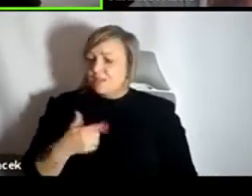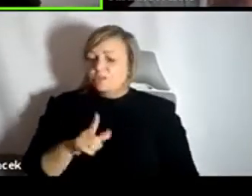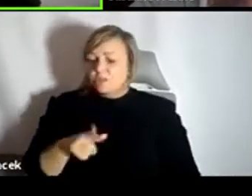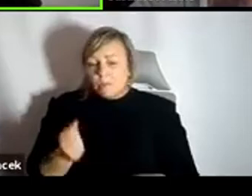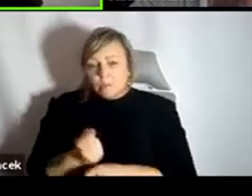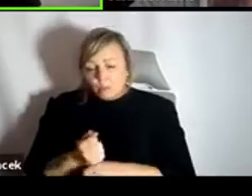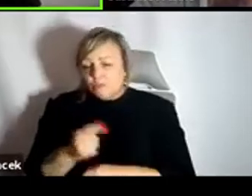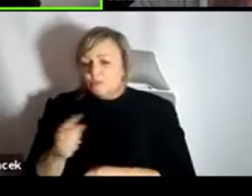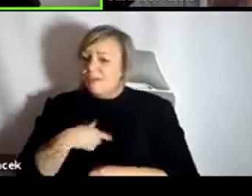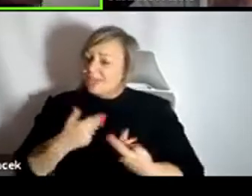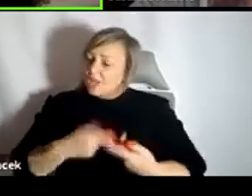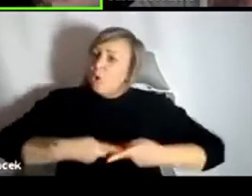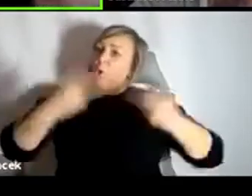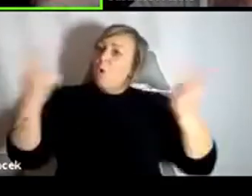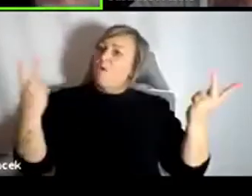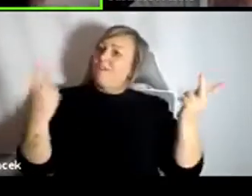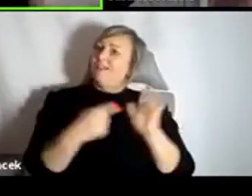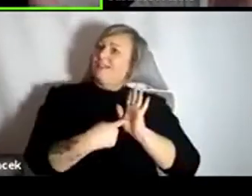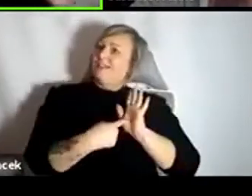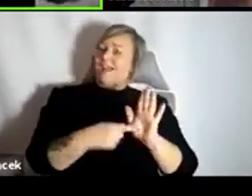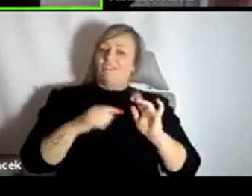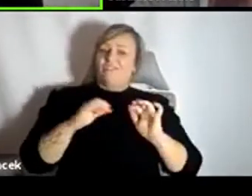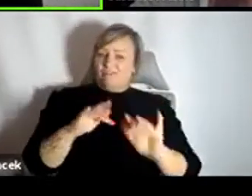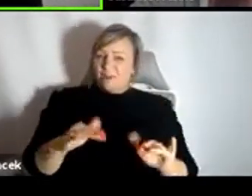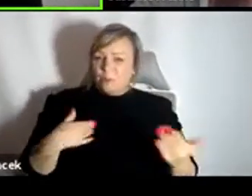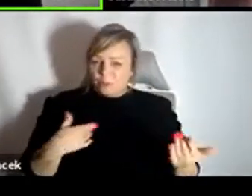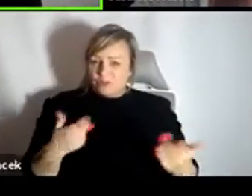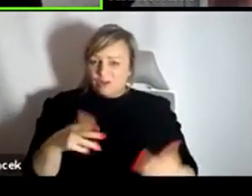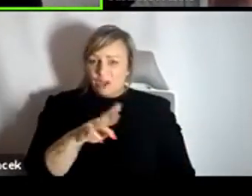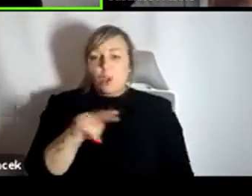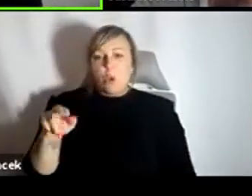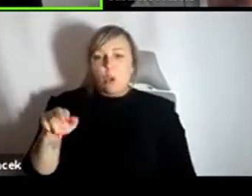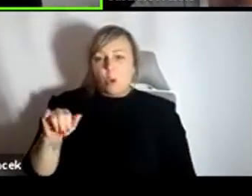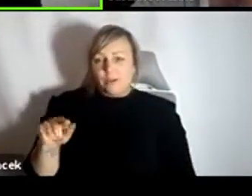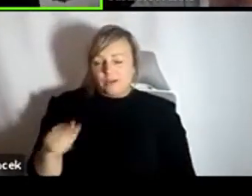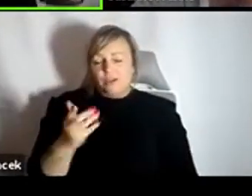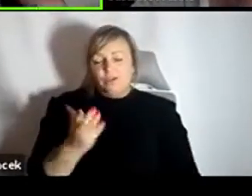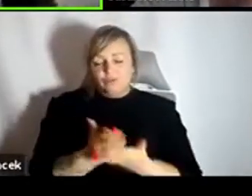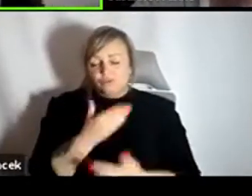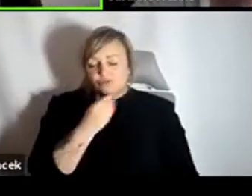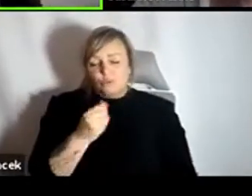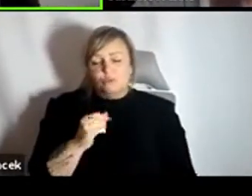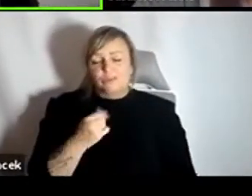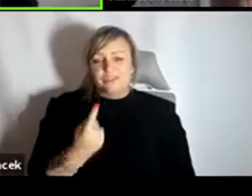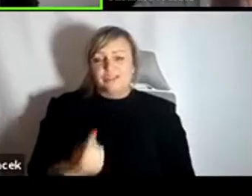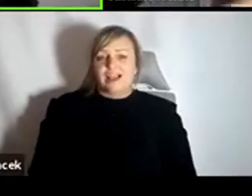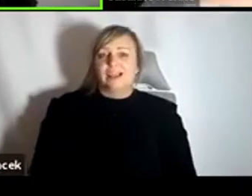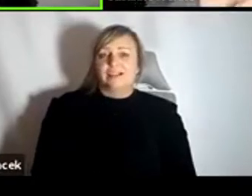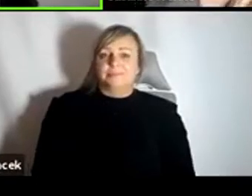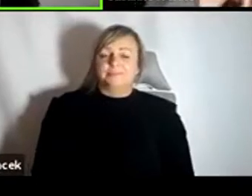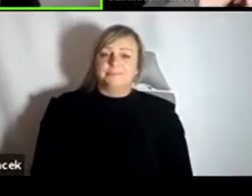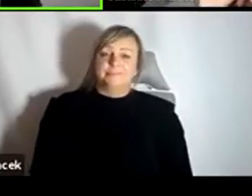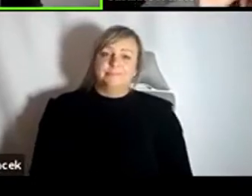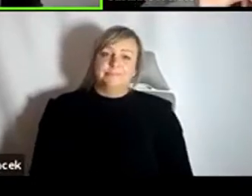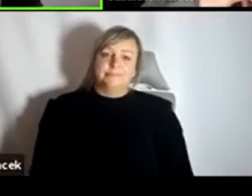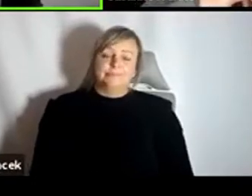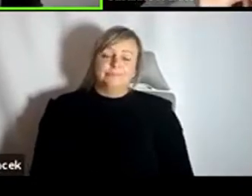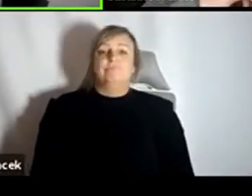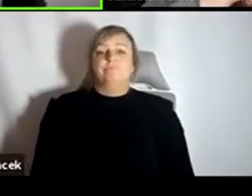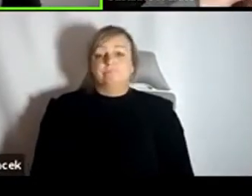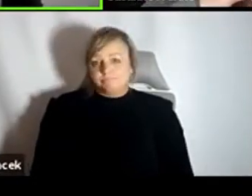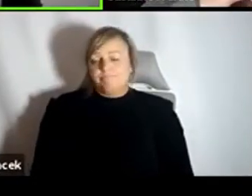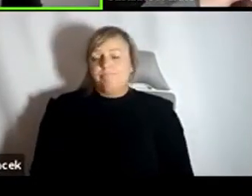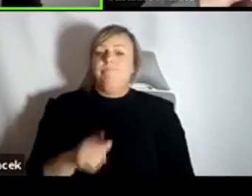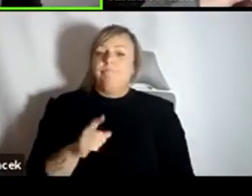so eine Öffentlichkeitswirkung hat. Das hatte Ronny auch, glaube ich, in seinem Eingangsstatement sehr schön zusammengefasst. Das würde ich, glaube ich,